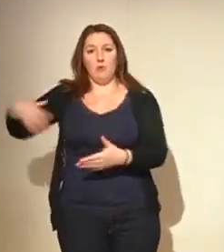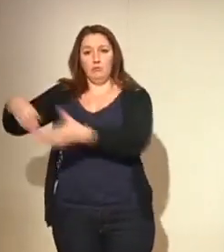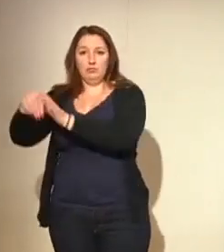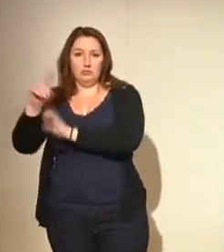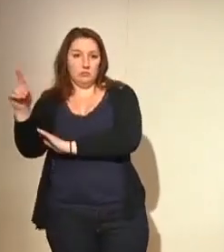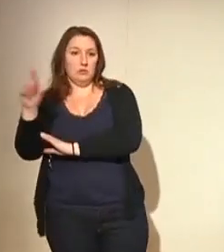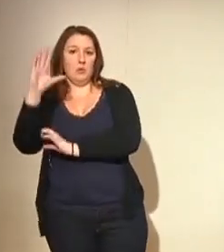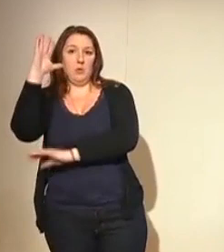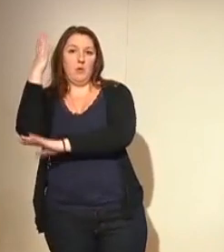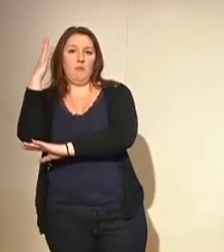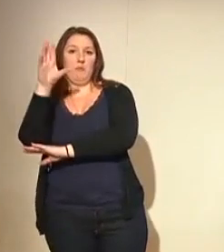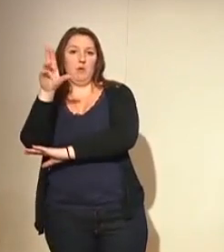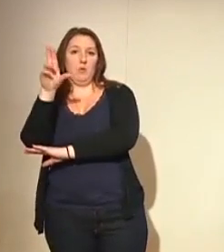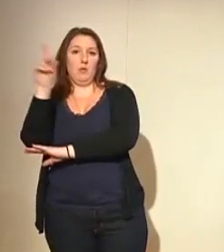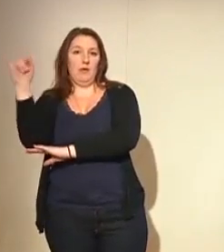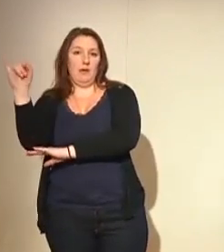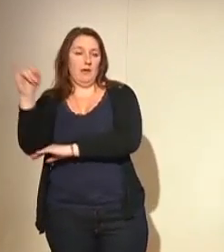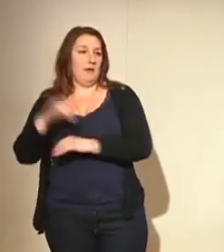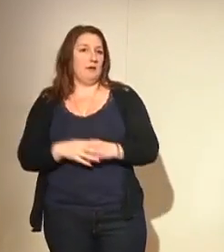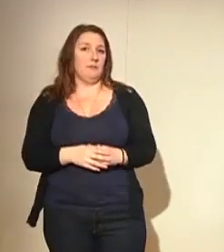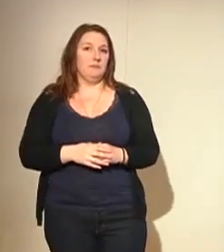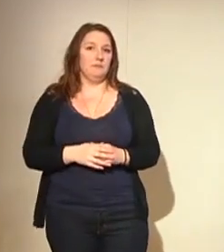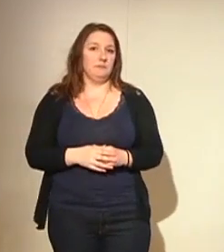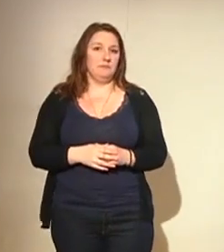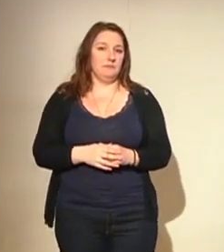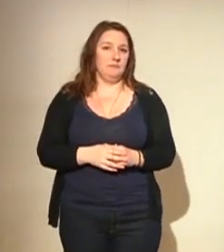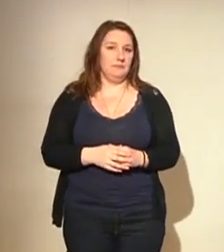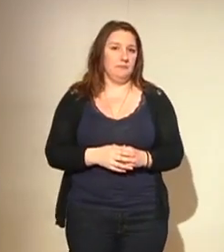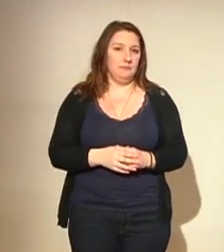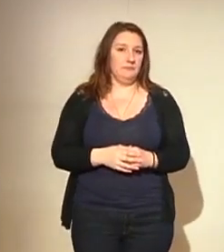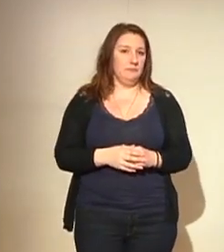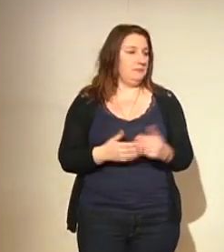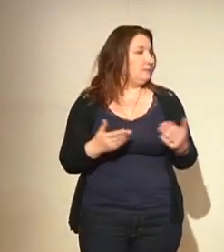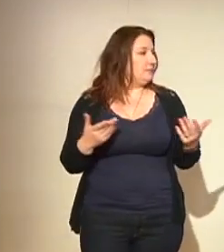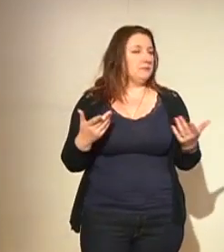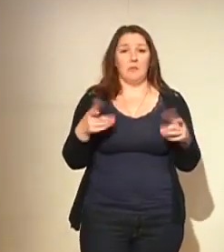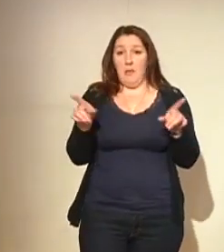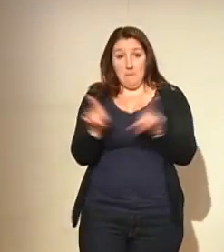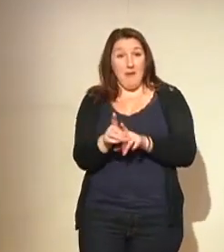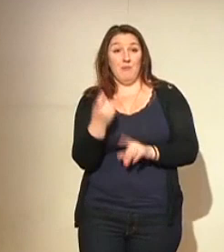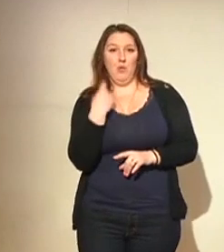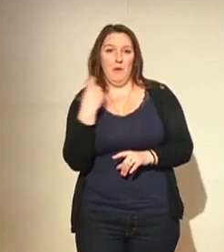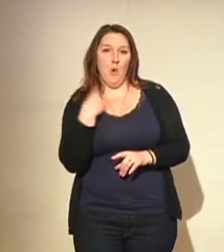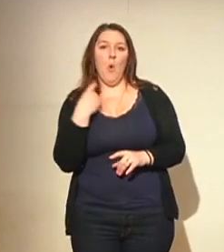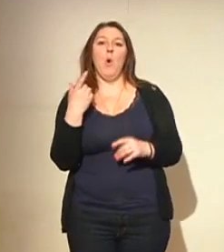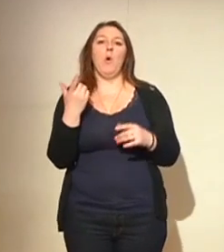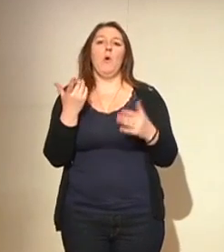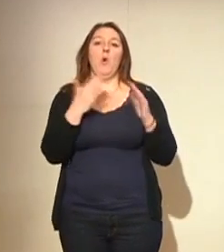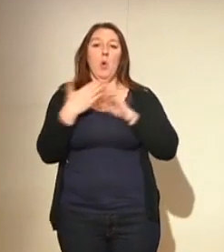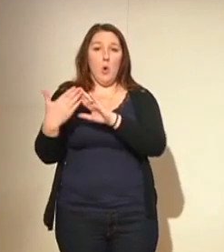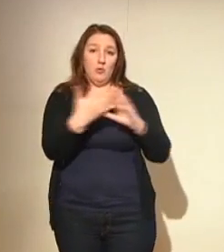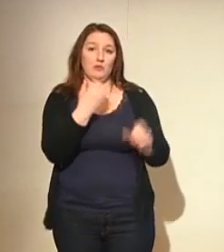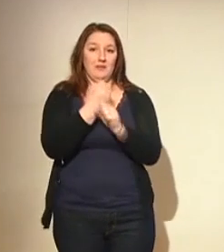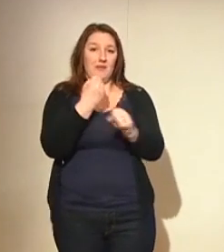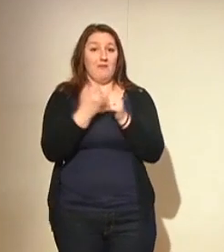vote UMP udi il nous faut dans cette même délibération donc la communauté de travail des